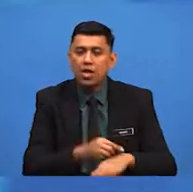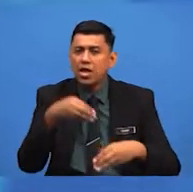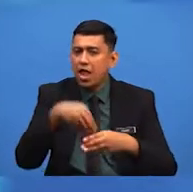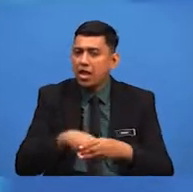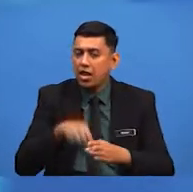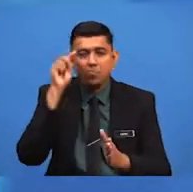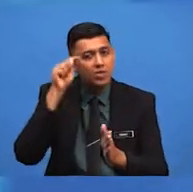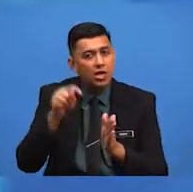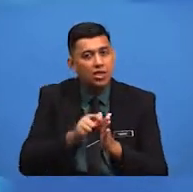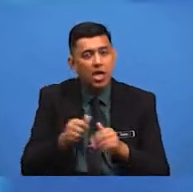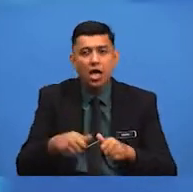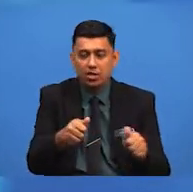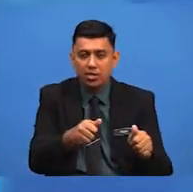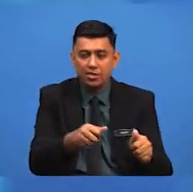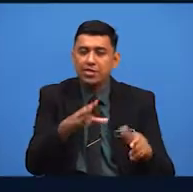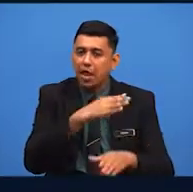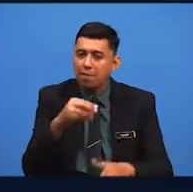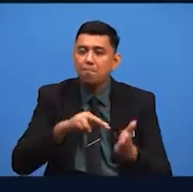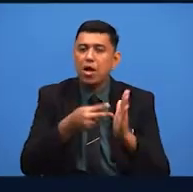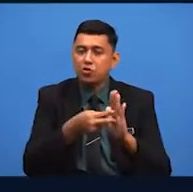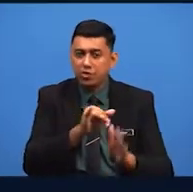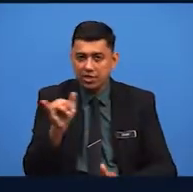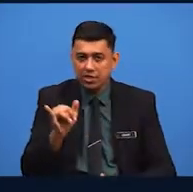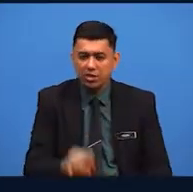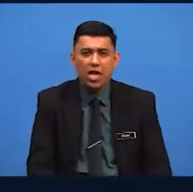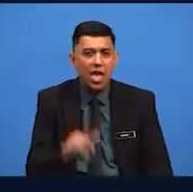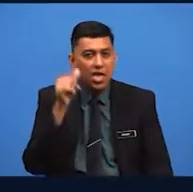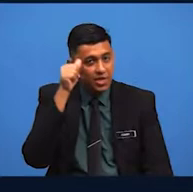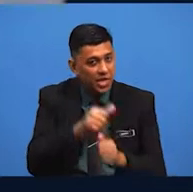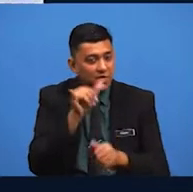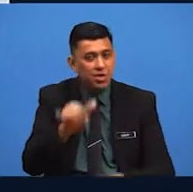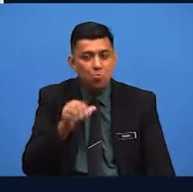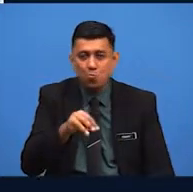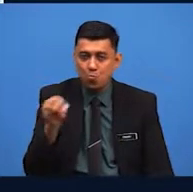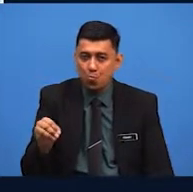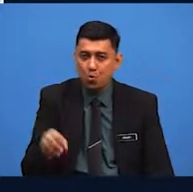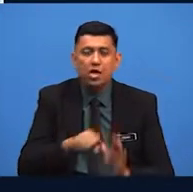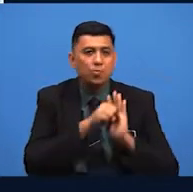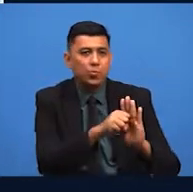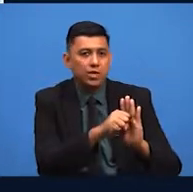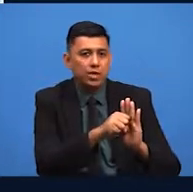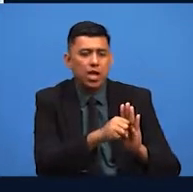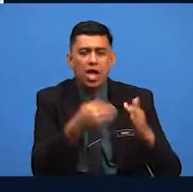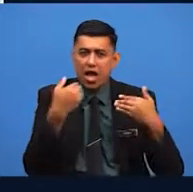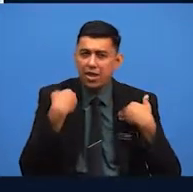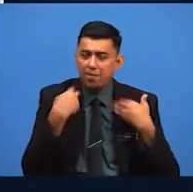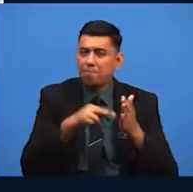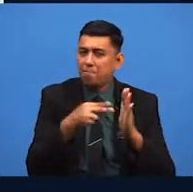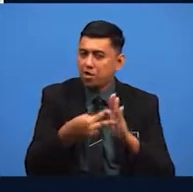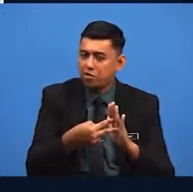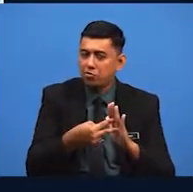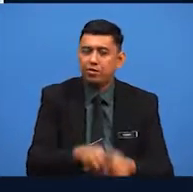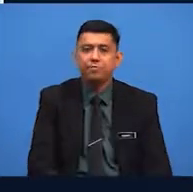carta alir beserta maksudnya. Ingat ya murid-murid, setiap simbol mempunyai maksud